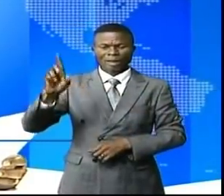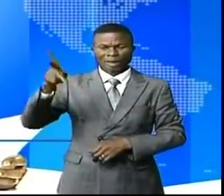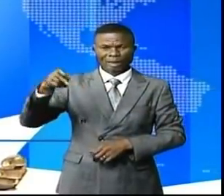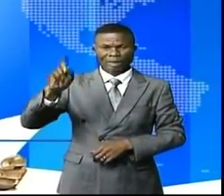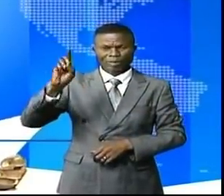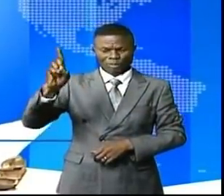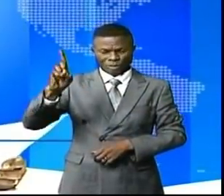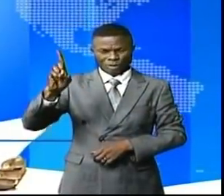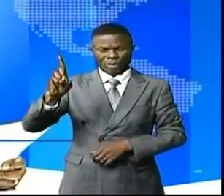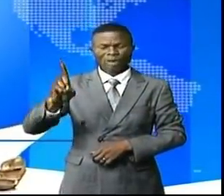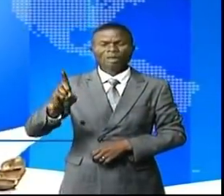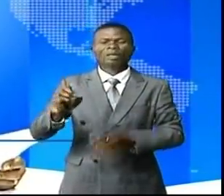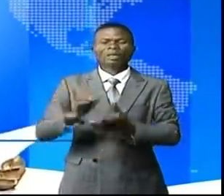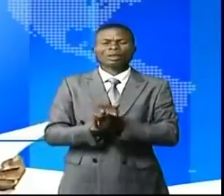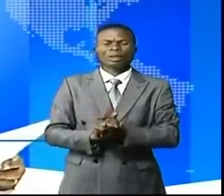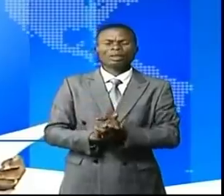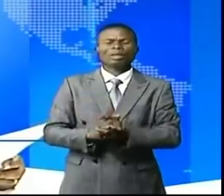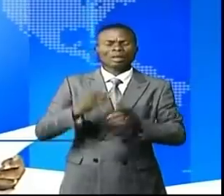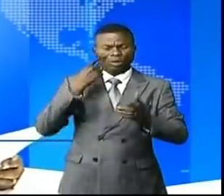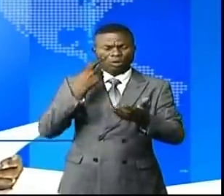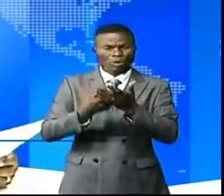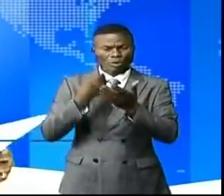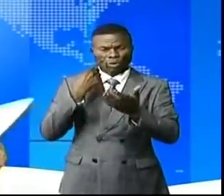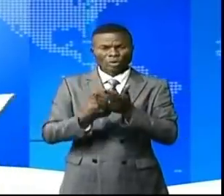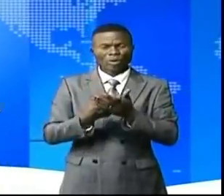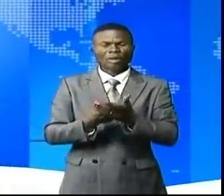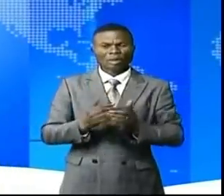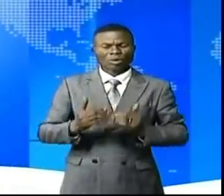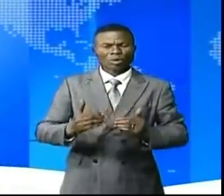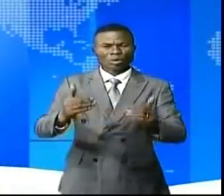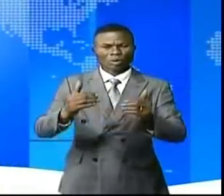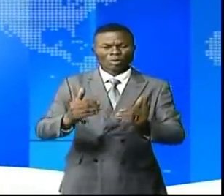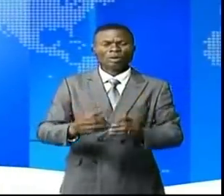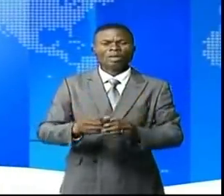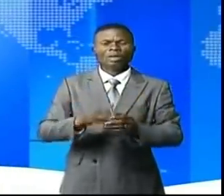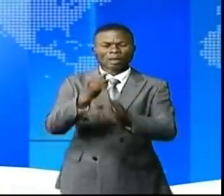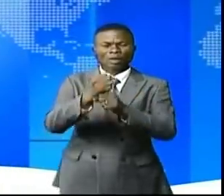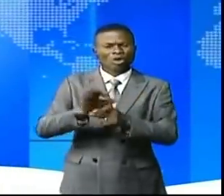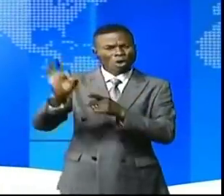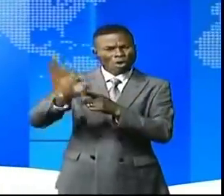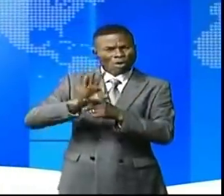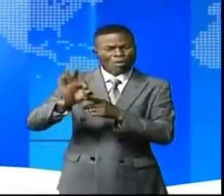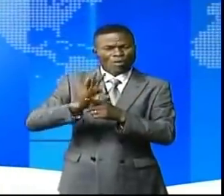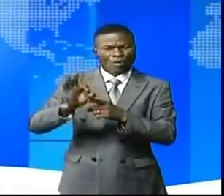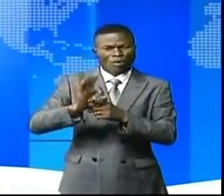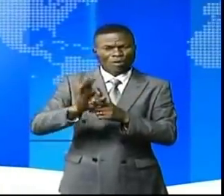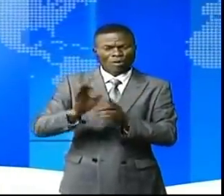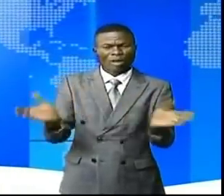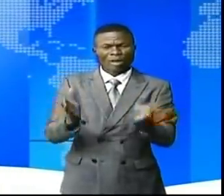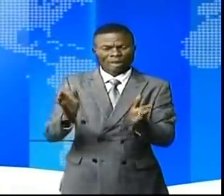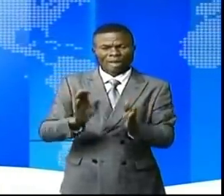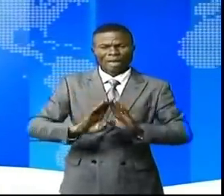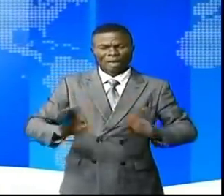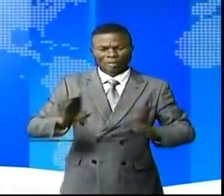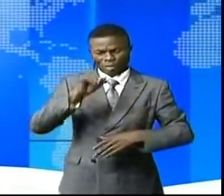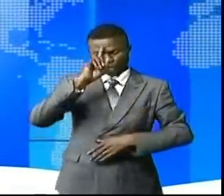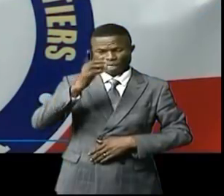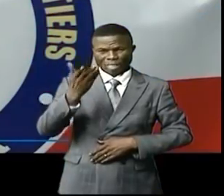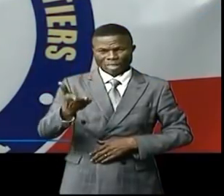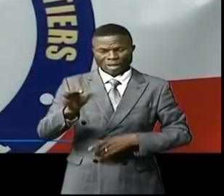des arts et métiers. Pendant 2 jours, ils vont bénéficier d'une formation de renforcement des